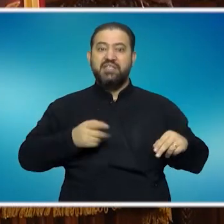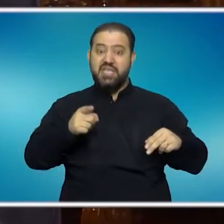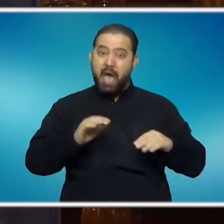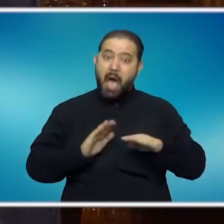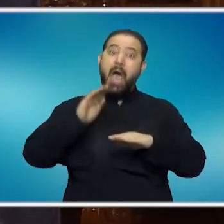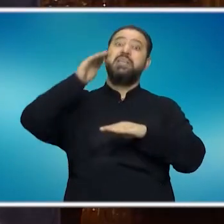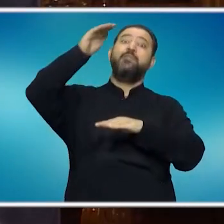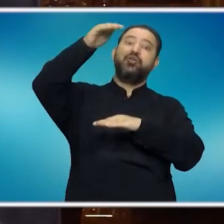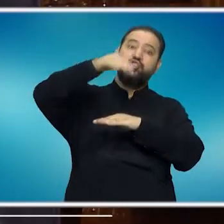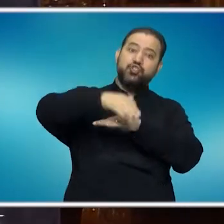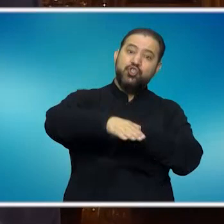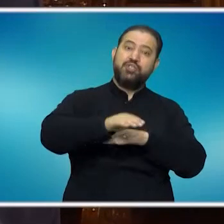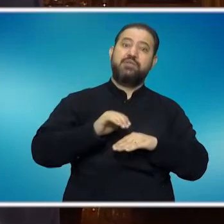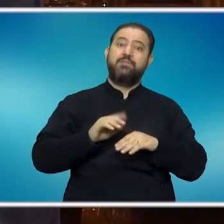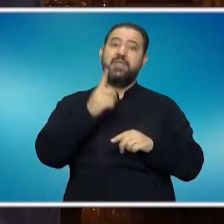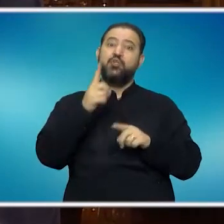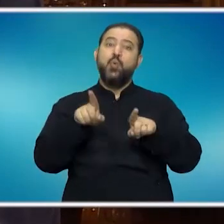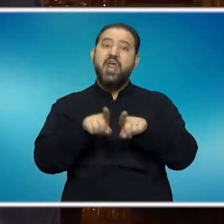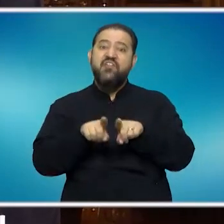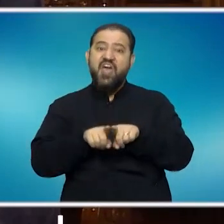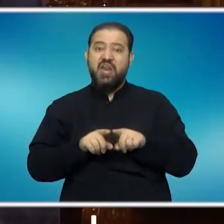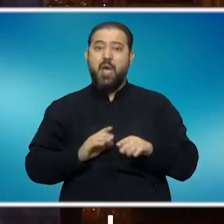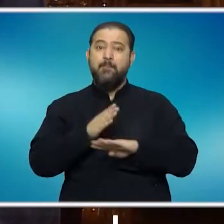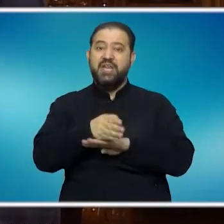într-un fel, prin ascultarea ei, prin